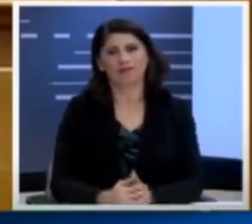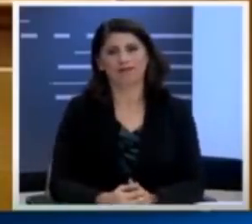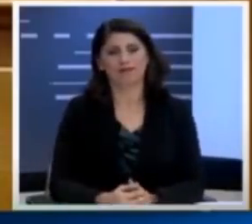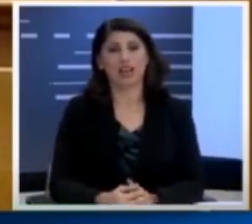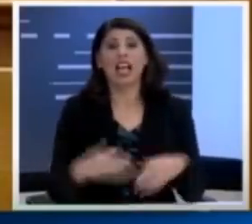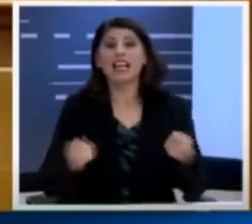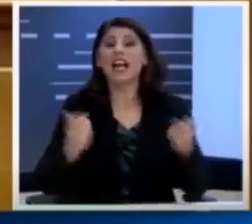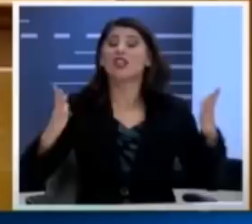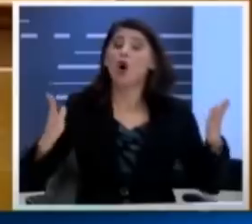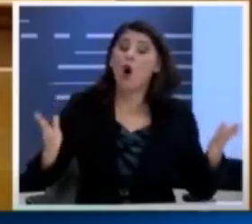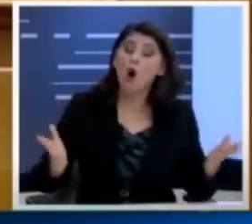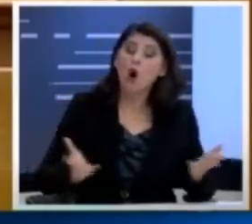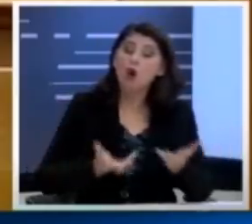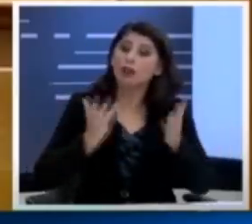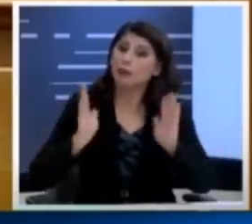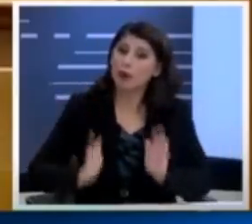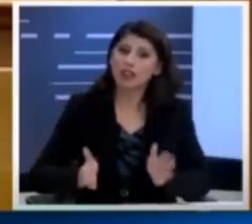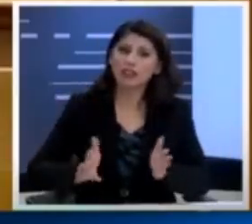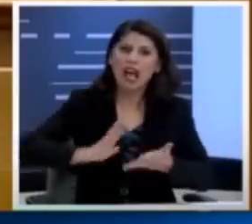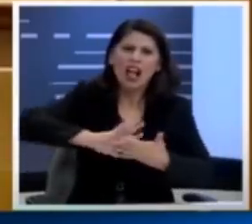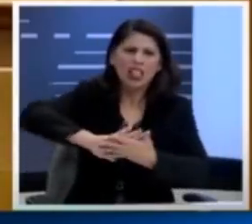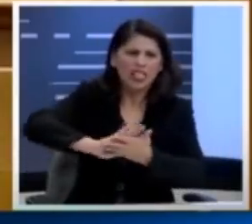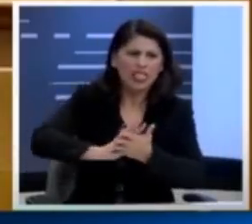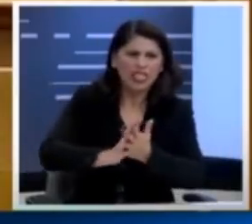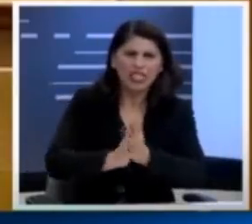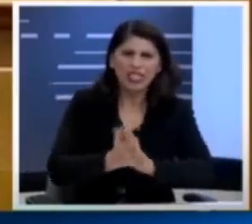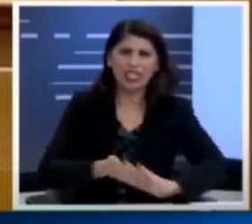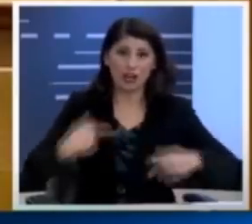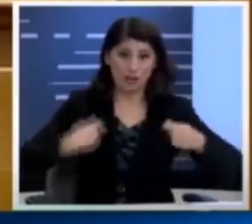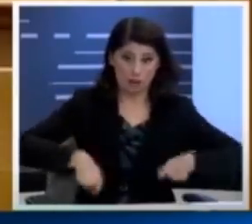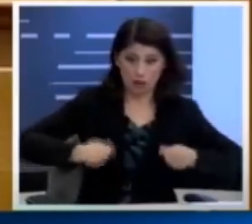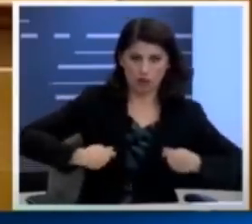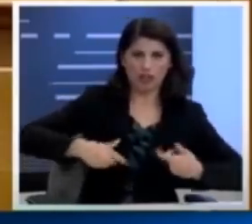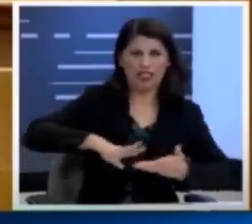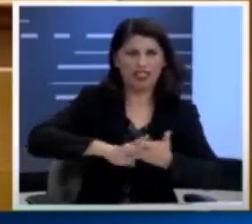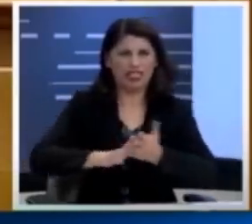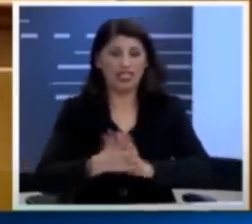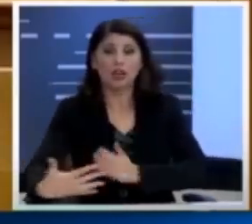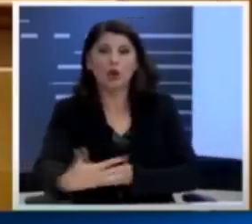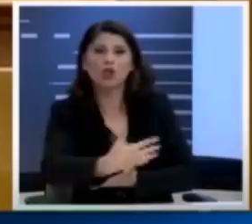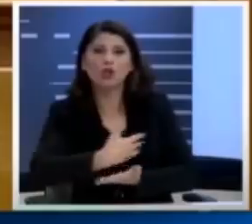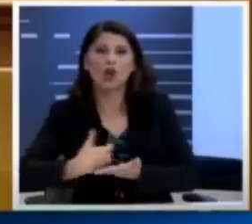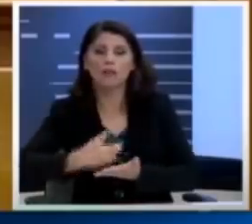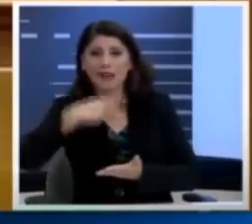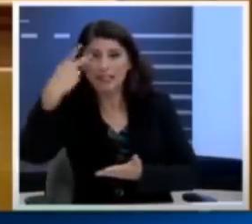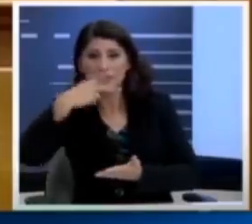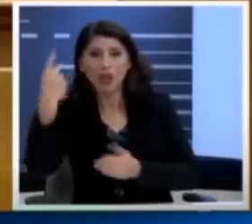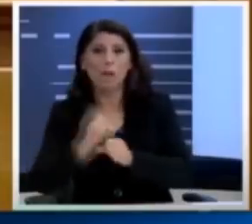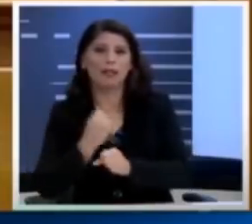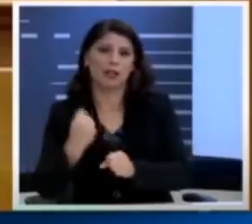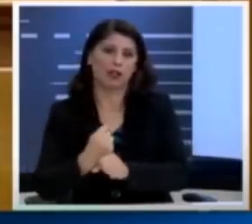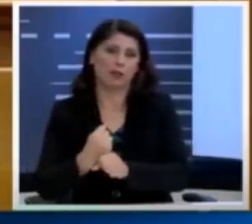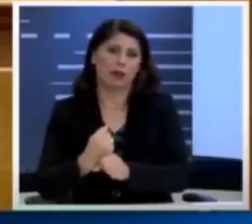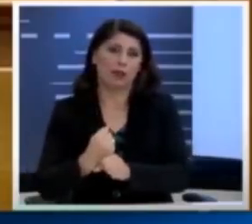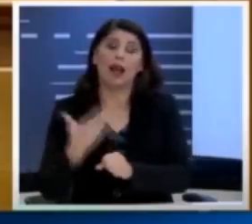Κάνετε ό,τι μπορείτε για να ισοπεδώσει η άρχουσα τάξη το εισόδημα και τα δικαιώματα των